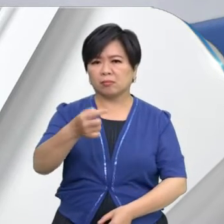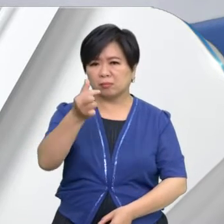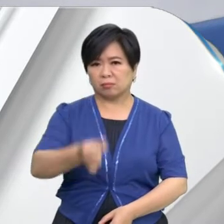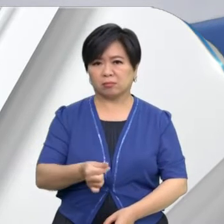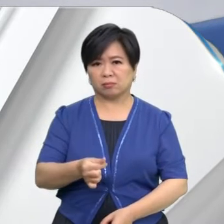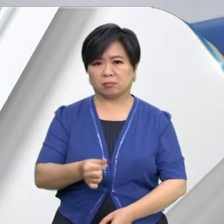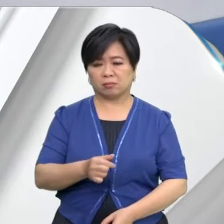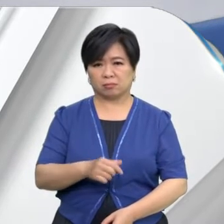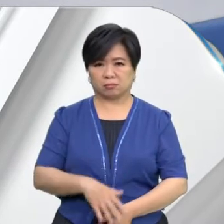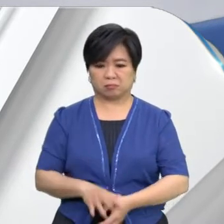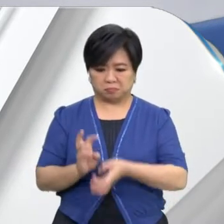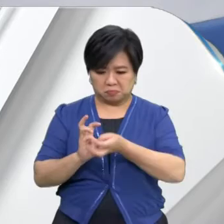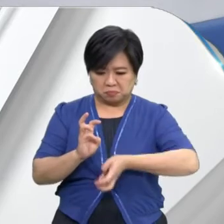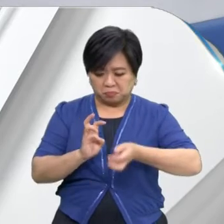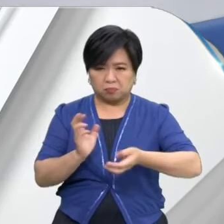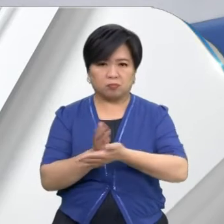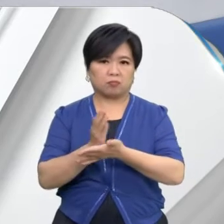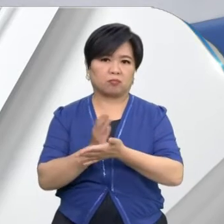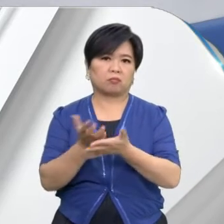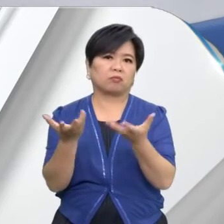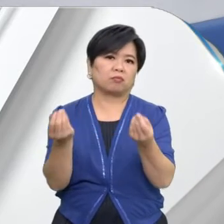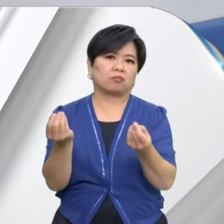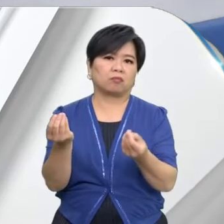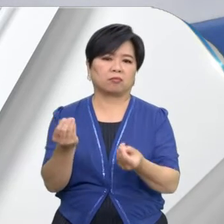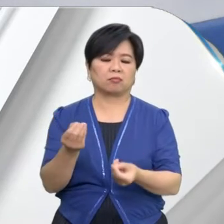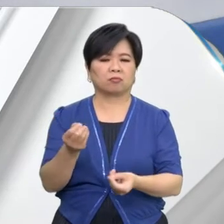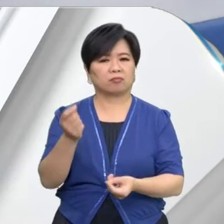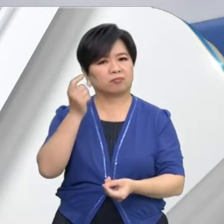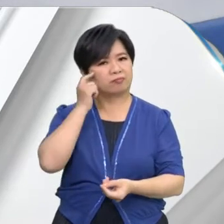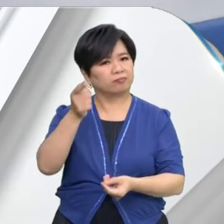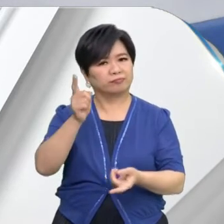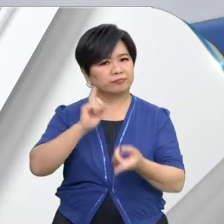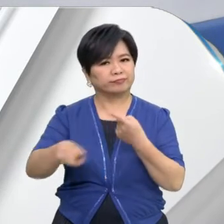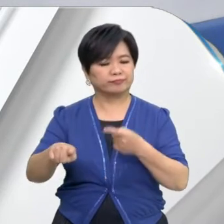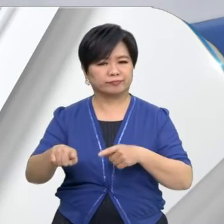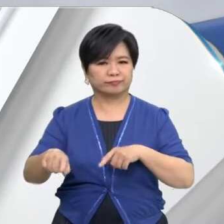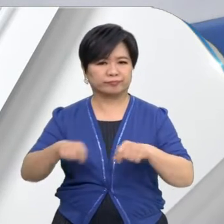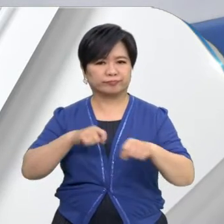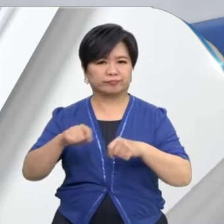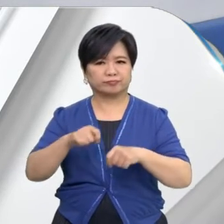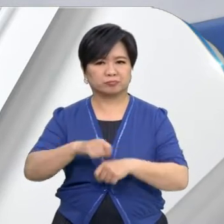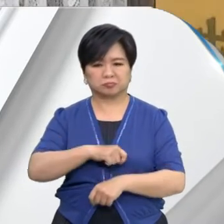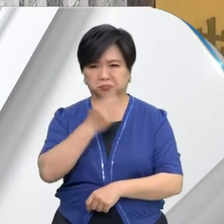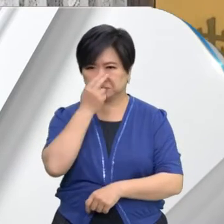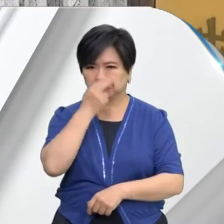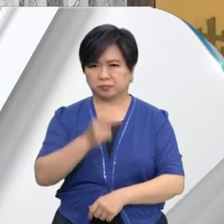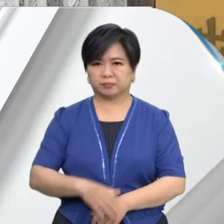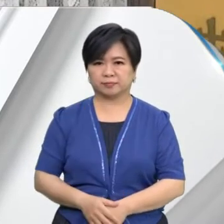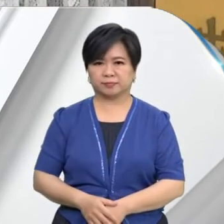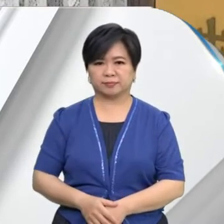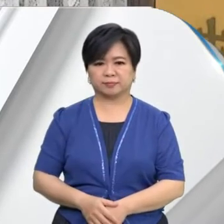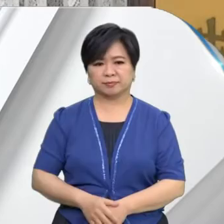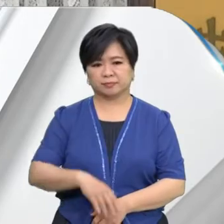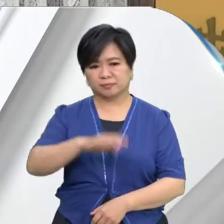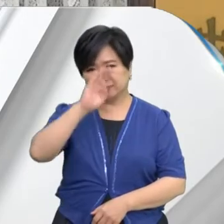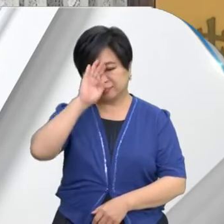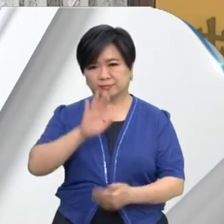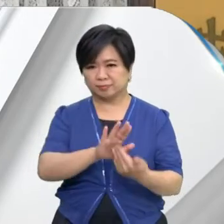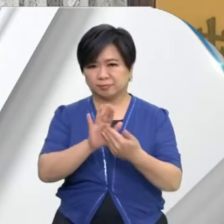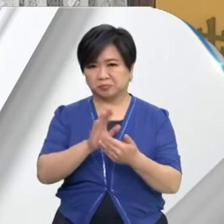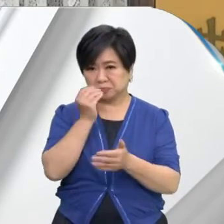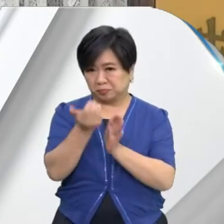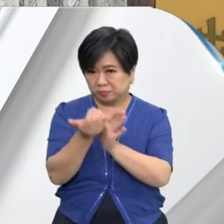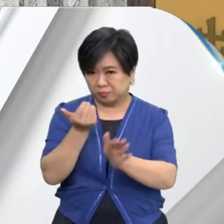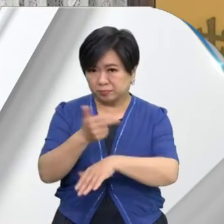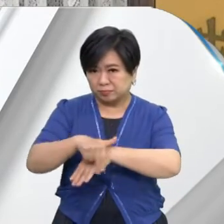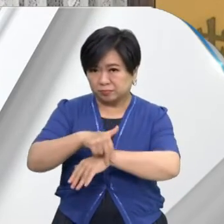也没有经过审慎评估，所以我觉得这样的决策超级夸张， 如同防疫一样超前部署，到时候